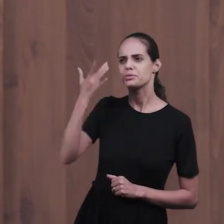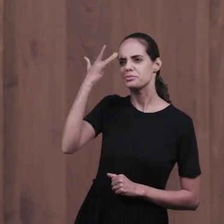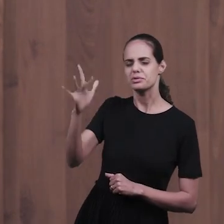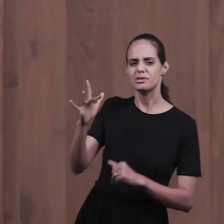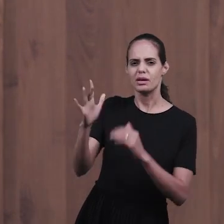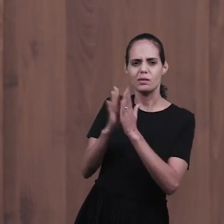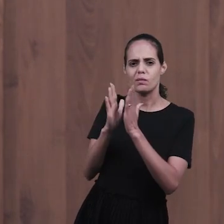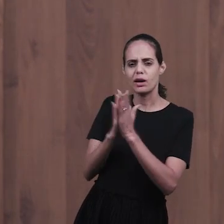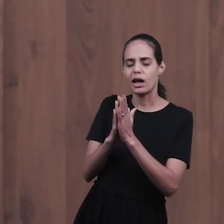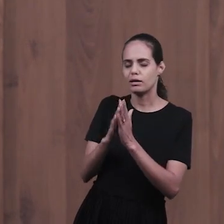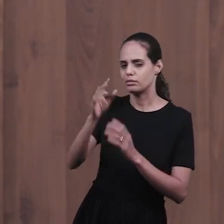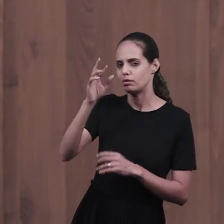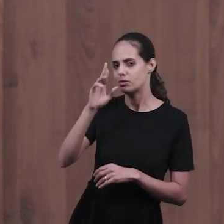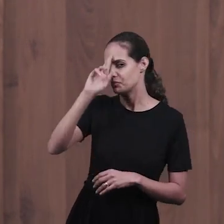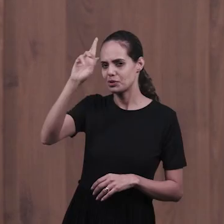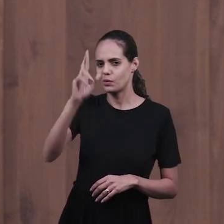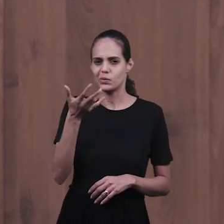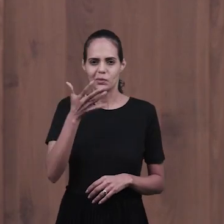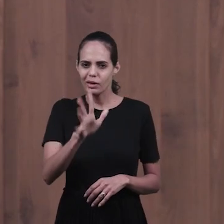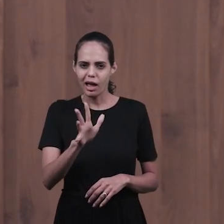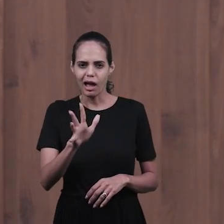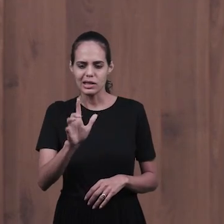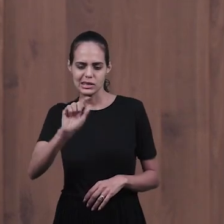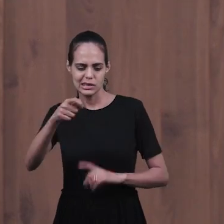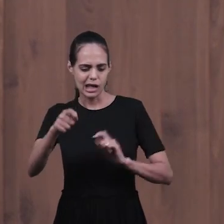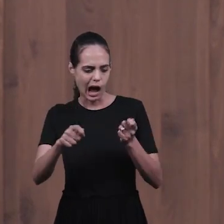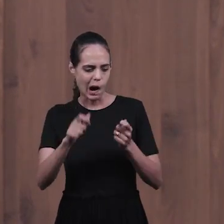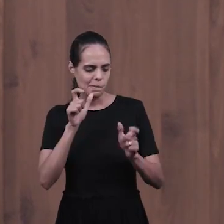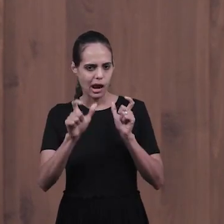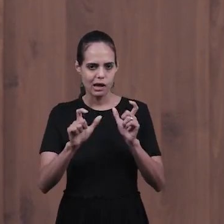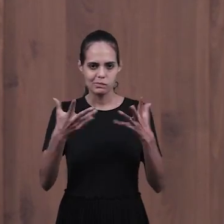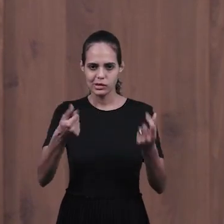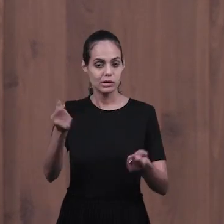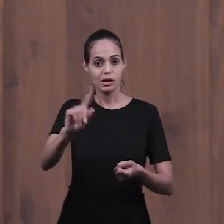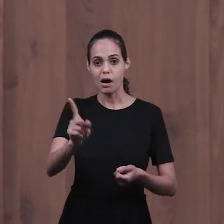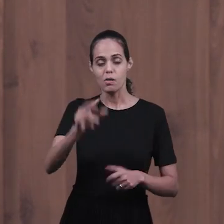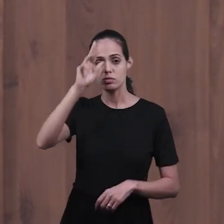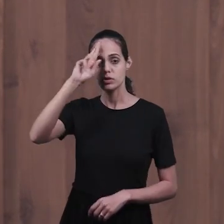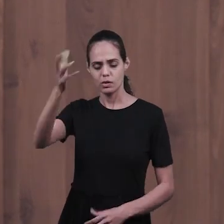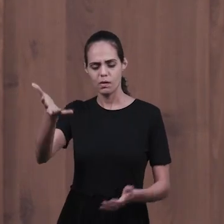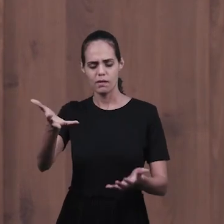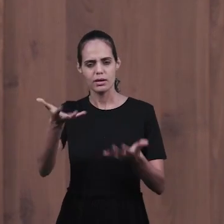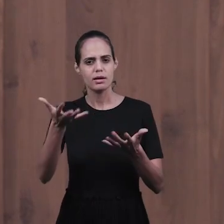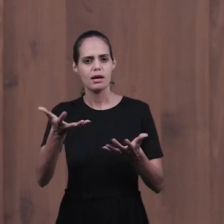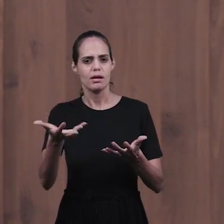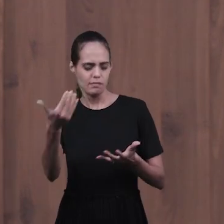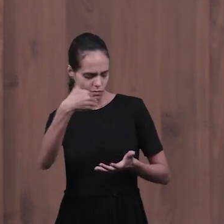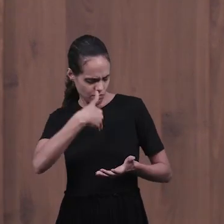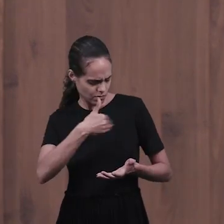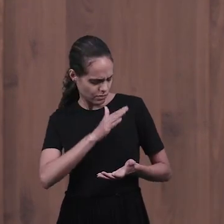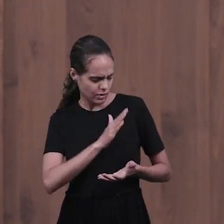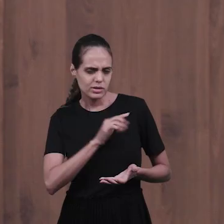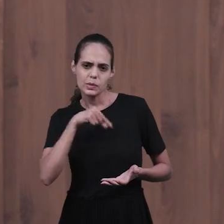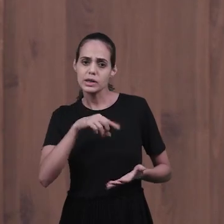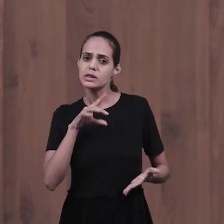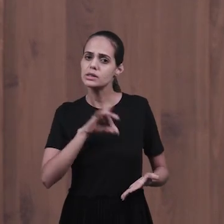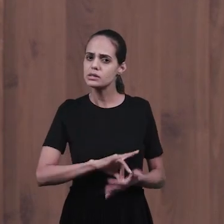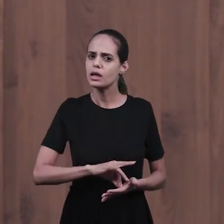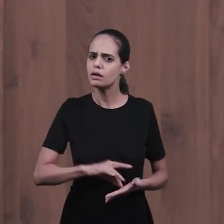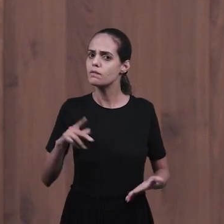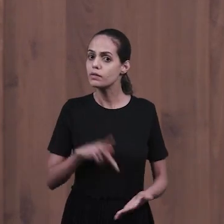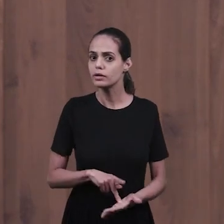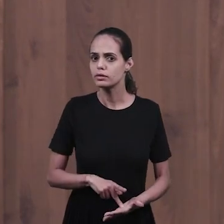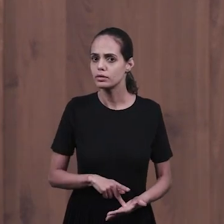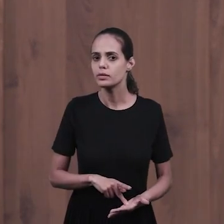Seigneur ne veut pas de mots jolis. Le Seigneur veut la sincérité de votre cœur. Le Seigneur veut une prière véritable. Plusieurs